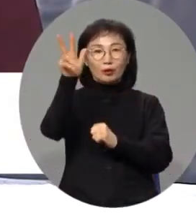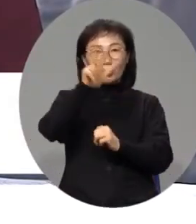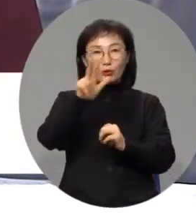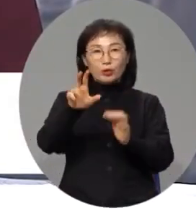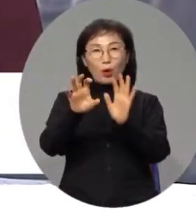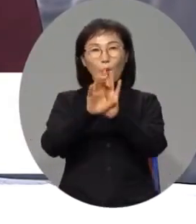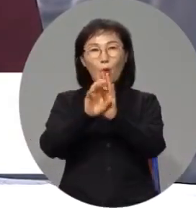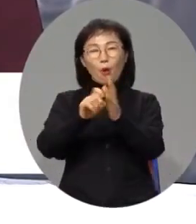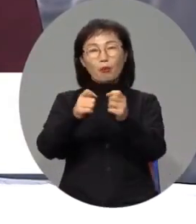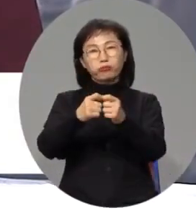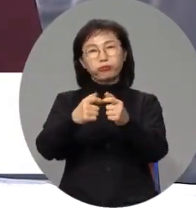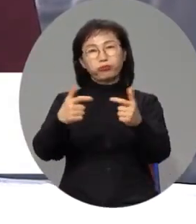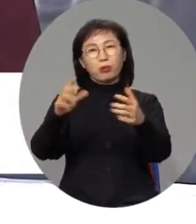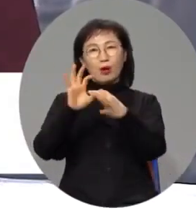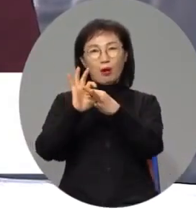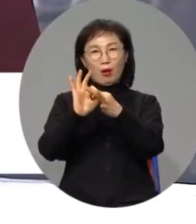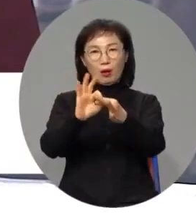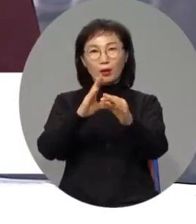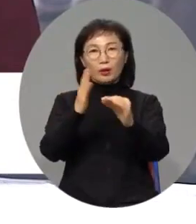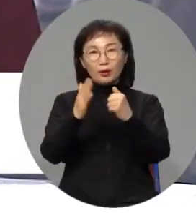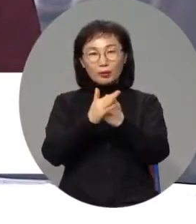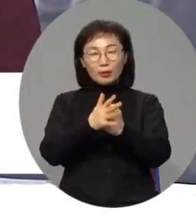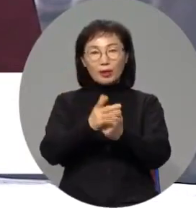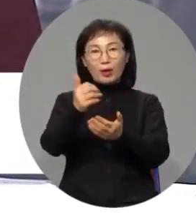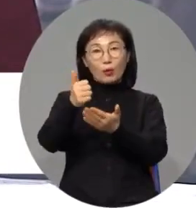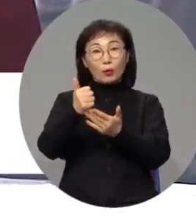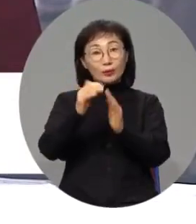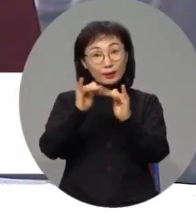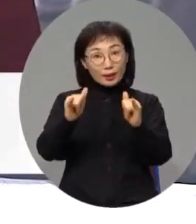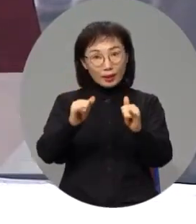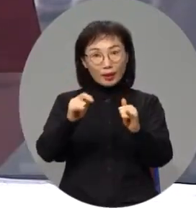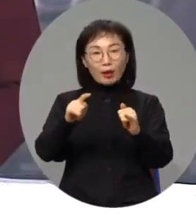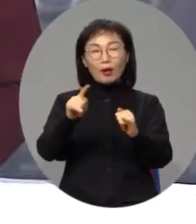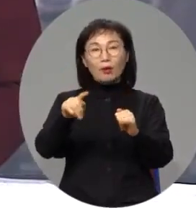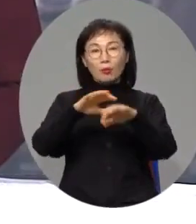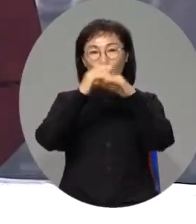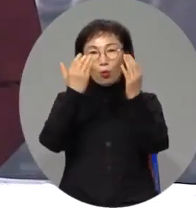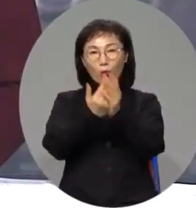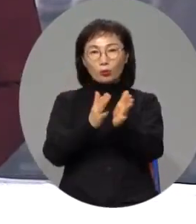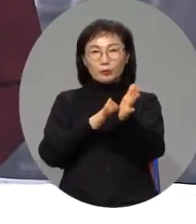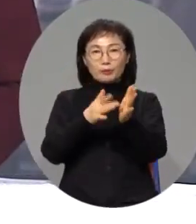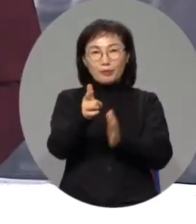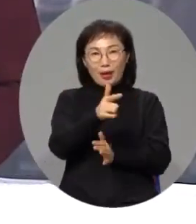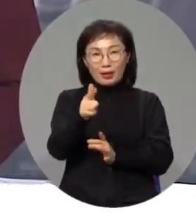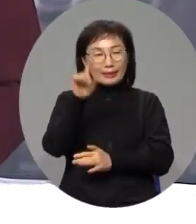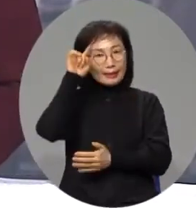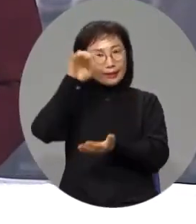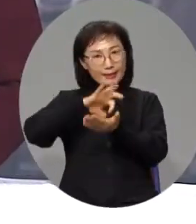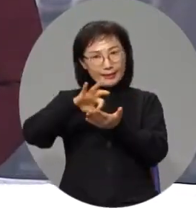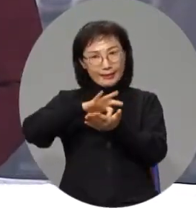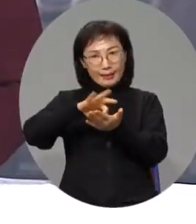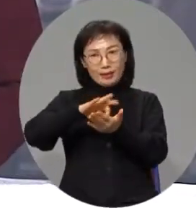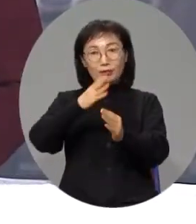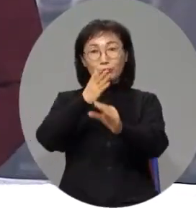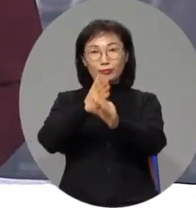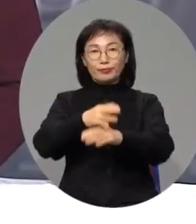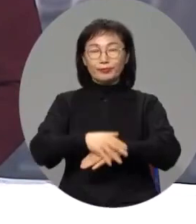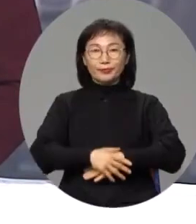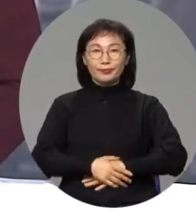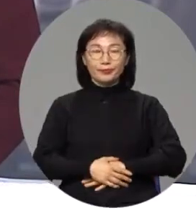확산세가 이어지는 상황이다 보니 귀성객과 도민 모두 방역에 신경 쓰는 모습이었습니다. 강동엽